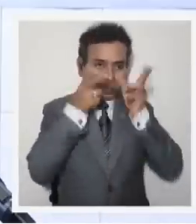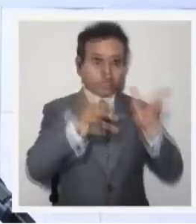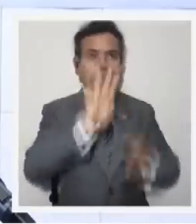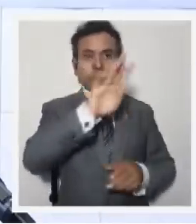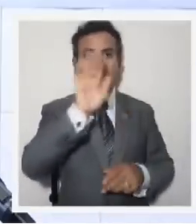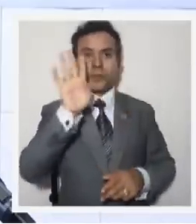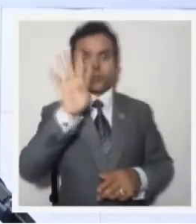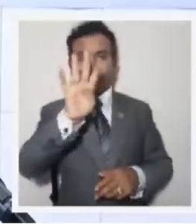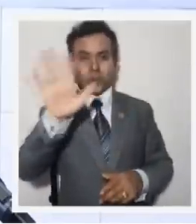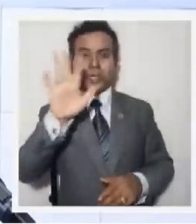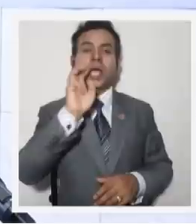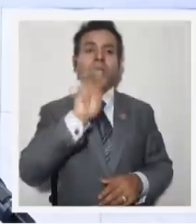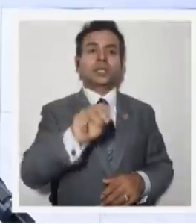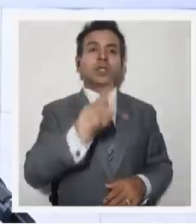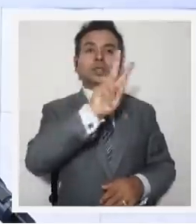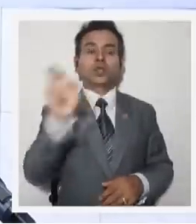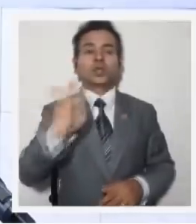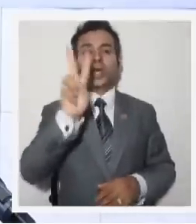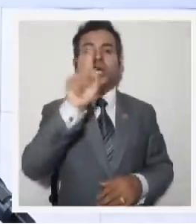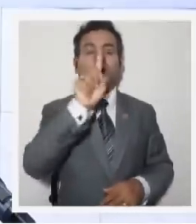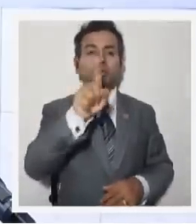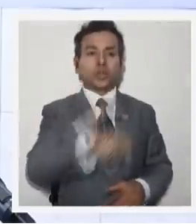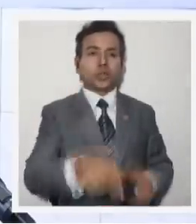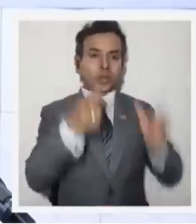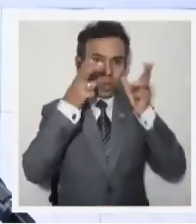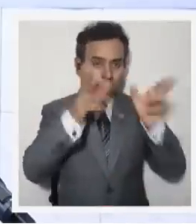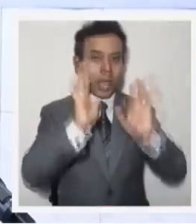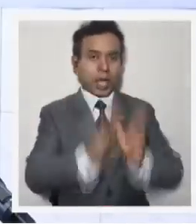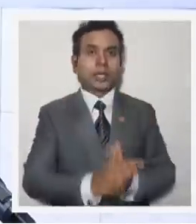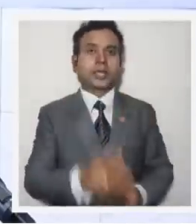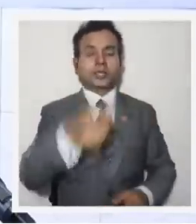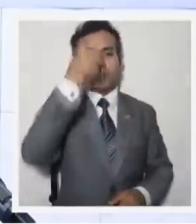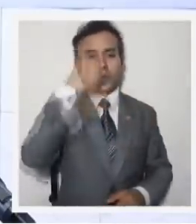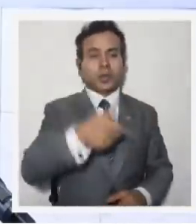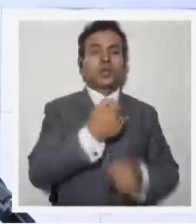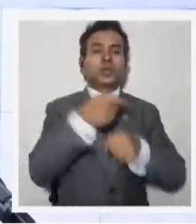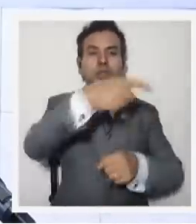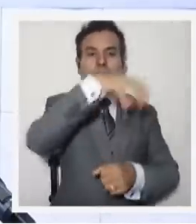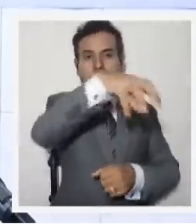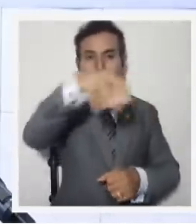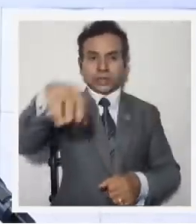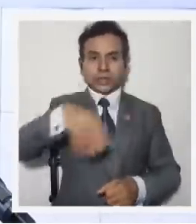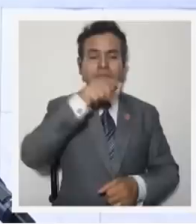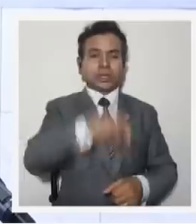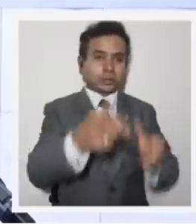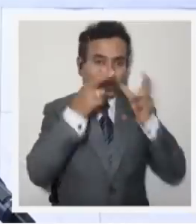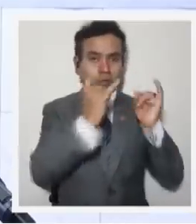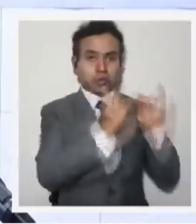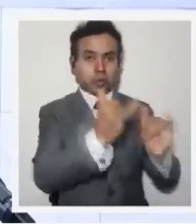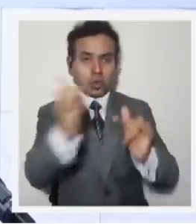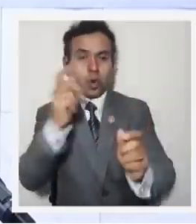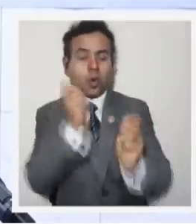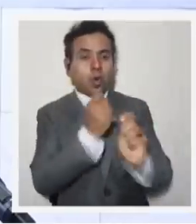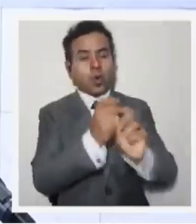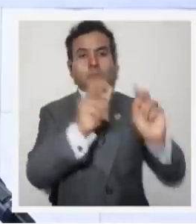182361 জন। বর্তমানে কোয়ারেন্টাইনে আছেন 45221 জন। আমাদের 64 জেলার সকল উপজেলা এবং